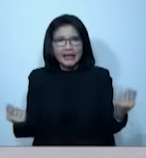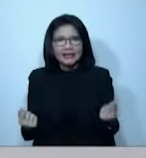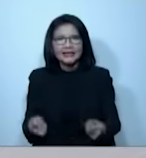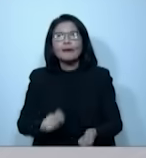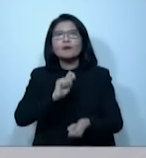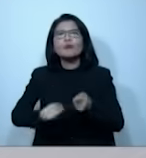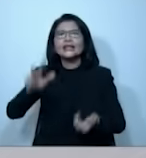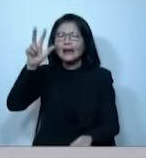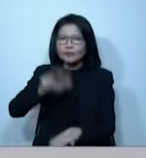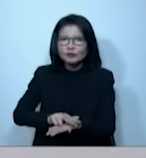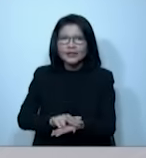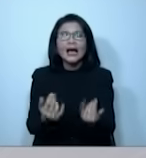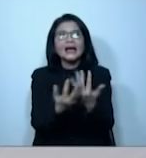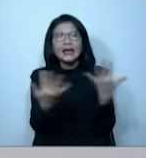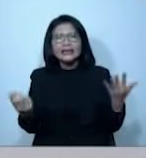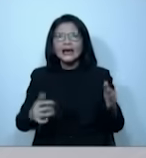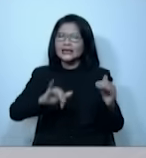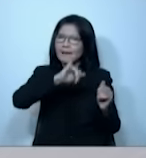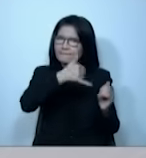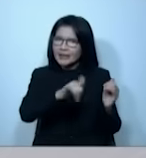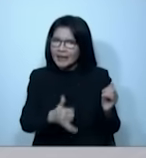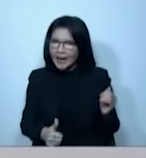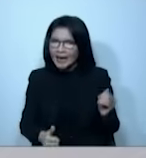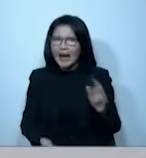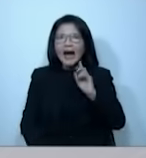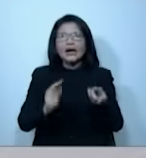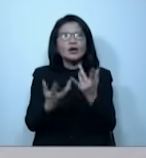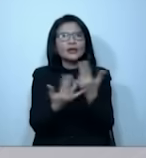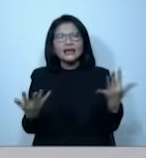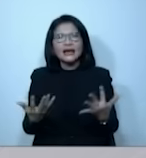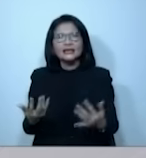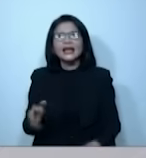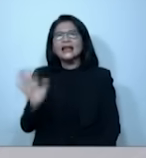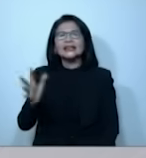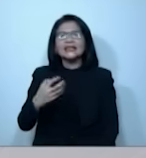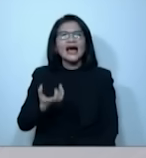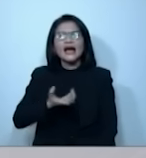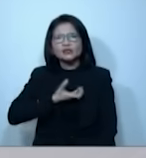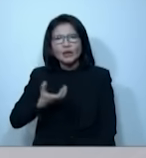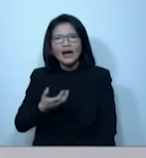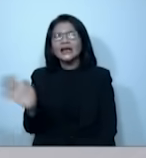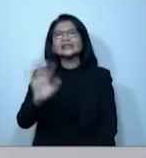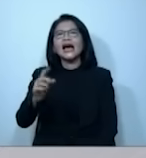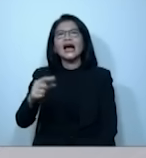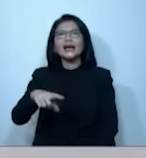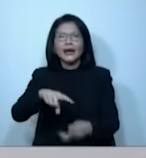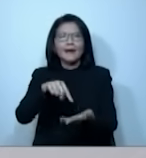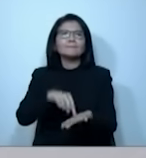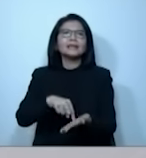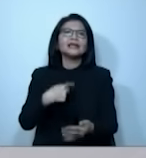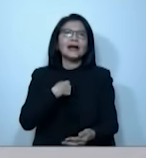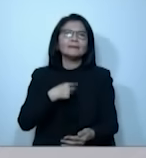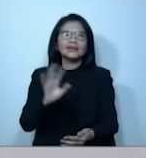putuskan rakyat yang menilai kalau rakyat tidak suka Prabowo dan Gibran enggak usah pilih kami saudara-saudara